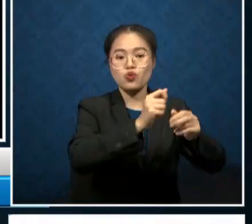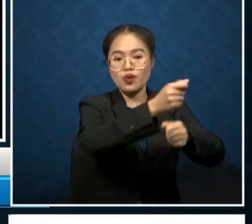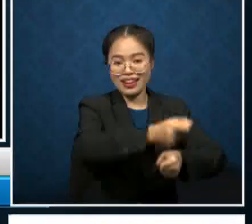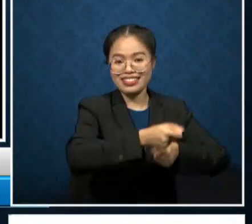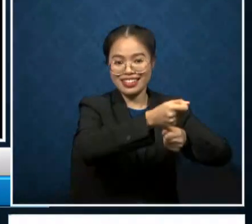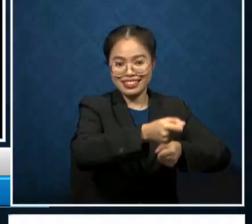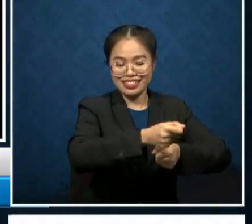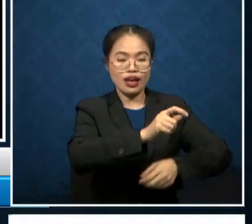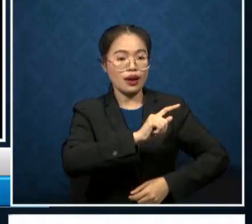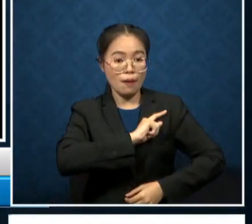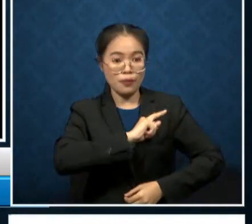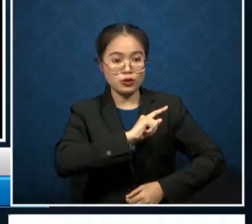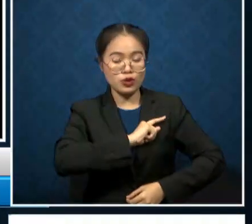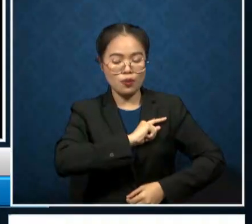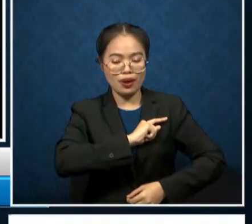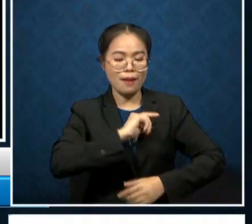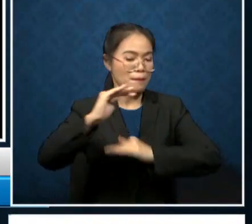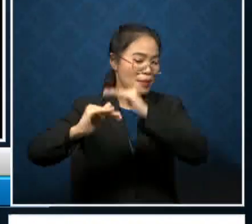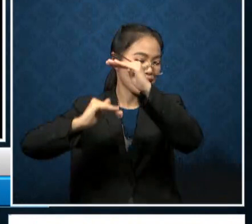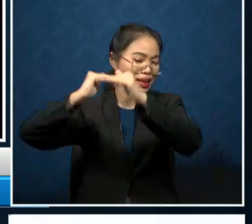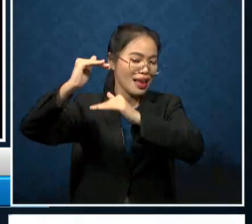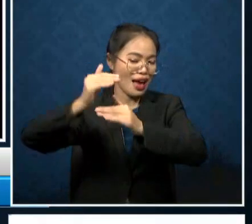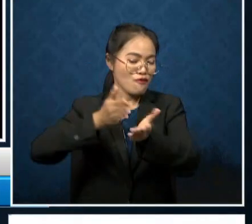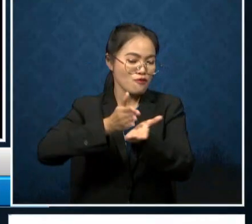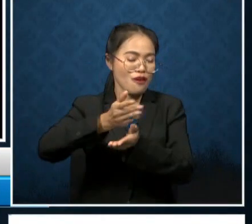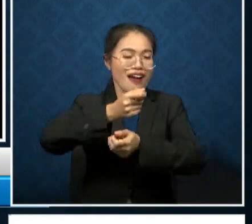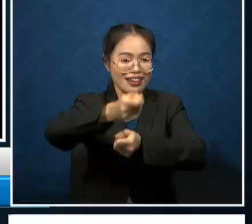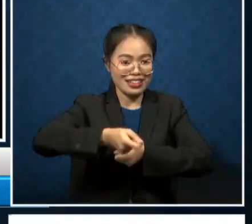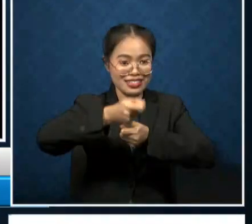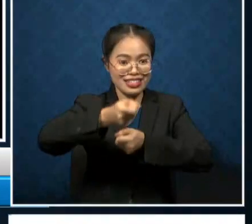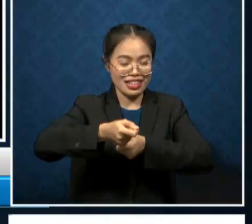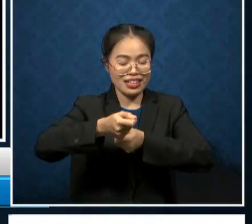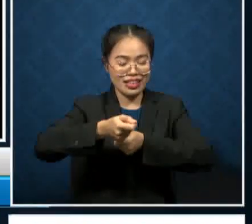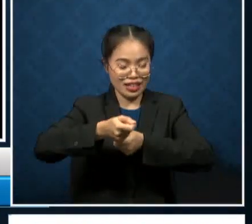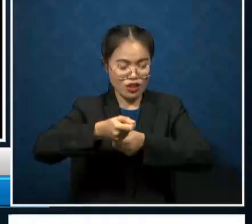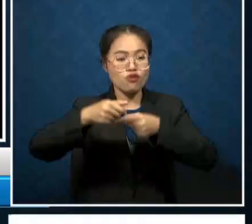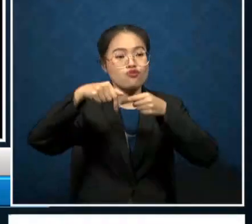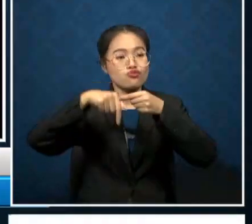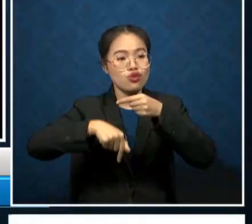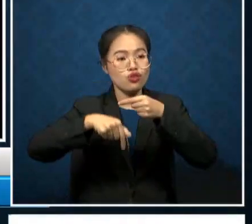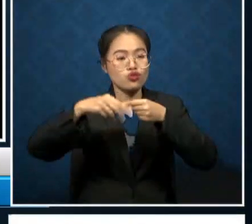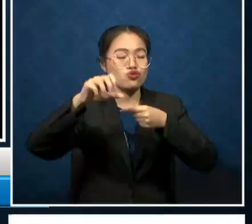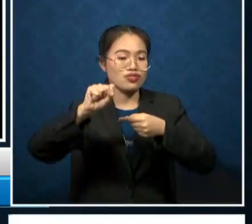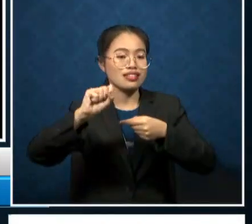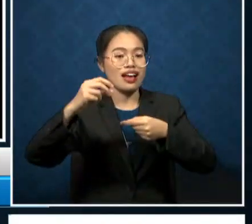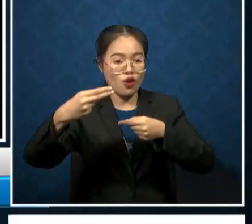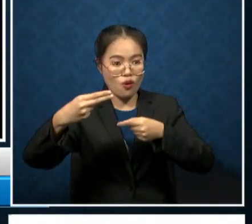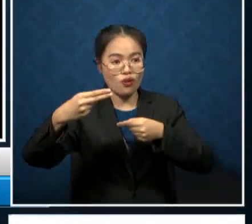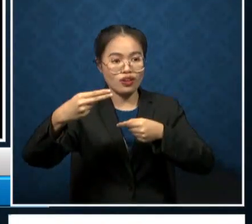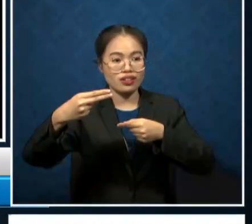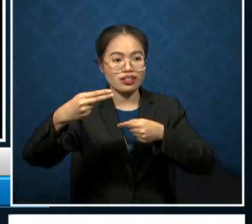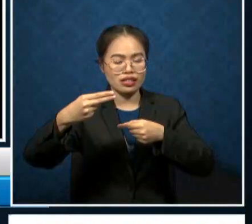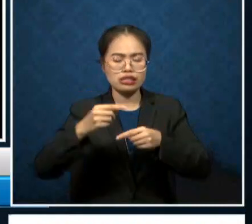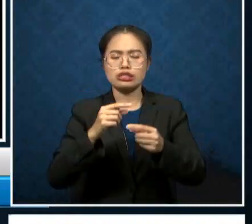ขับเคลื่อนเรื่องนี้เพราะรับผิดชอบการพัฒนาการเกษตรของประเทศย่อยลงไปอีกจากกระทรวงเกษตรย่อยลงไปยังหน่วยงานที่เกี่ยวข้องสมัยที่